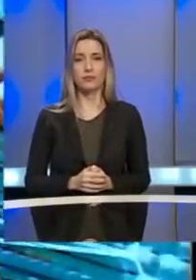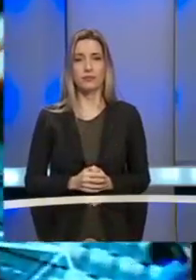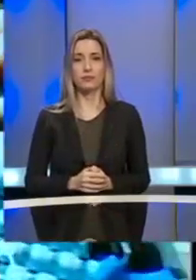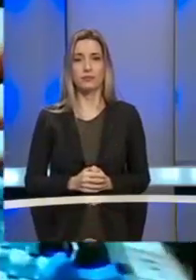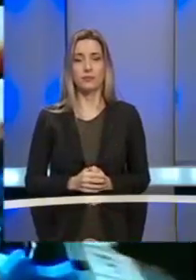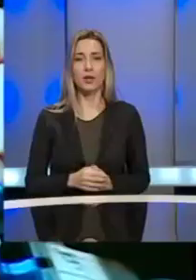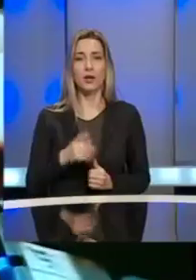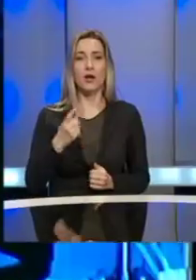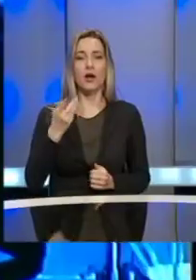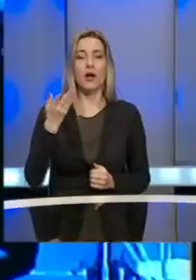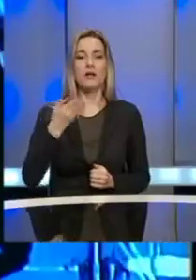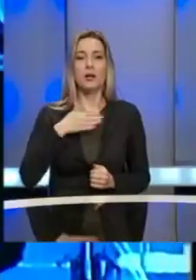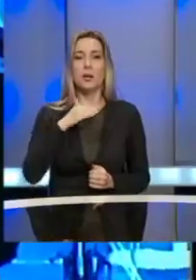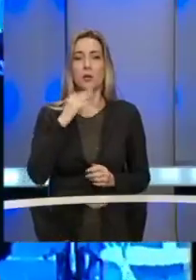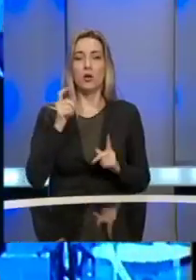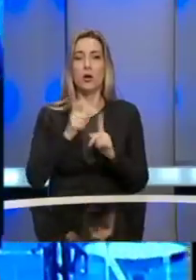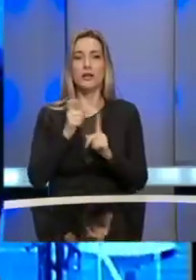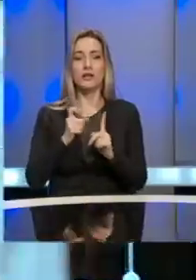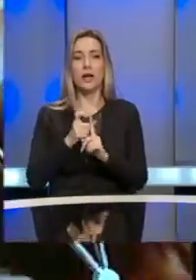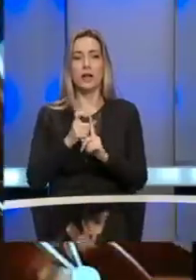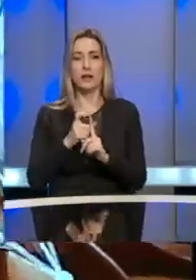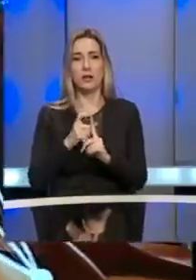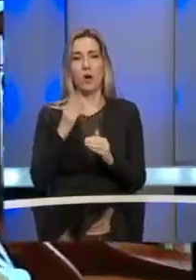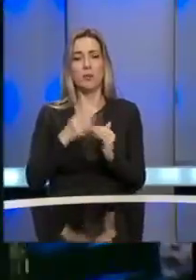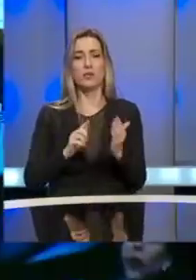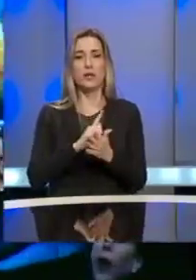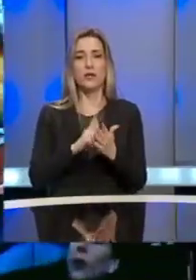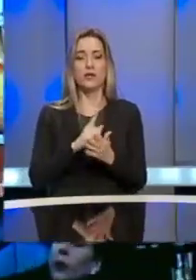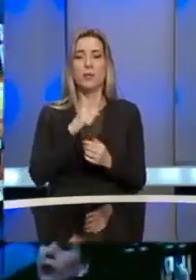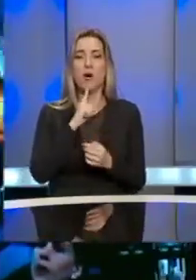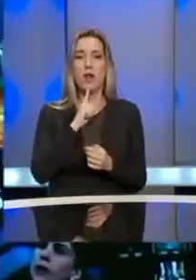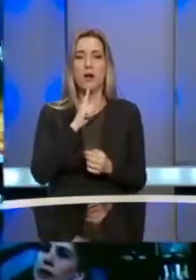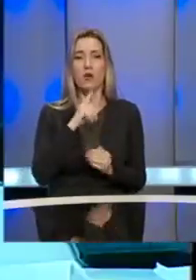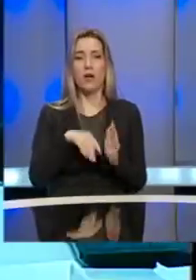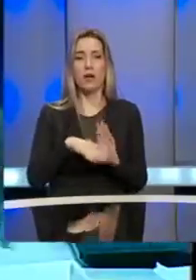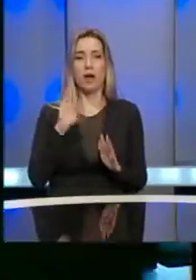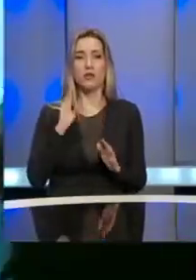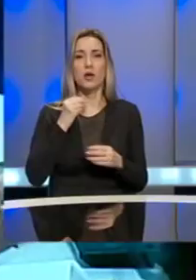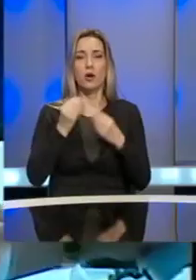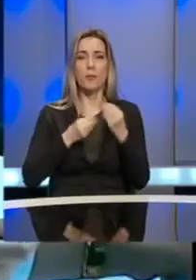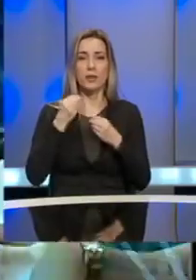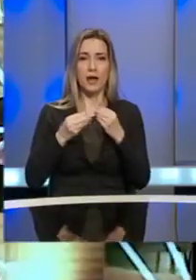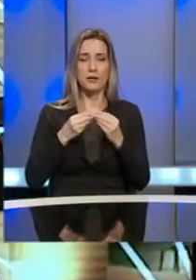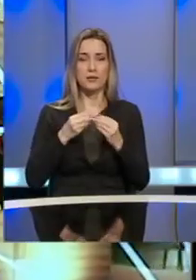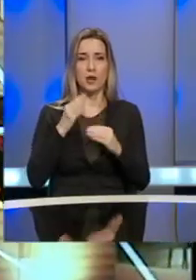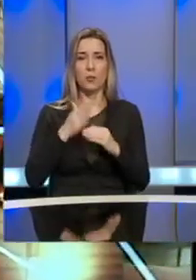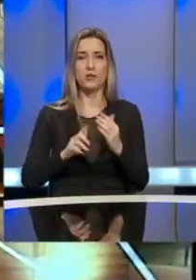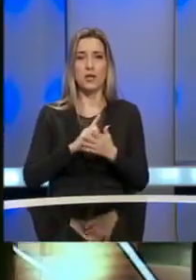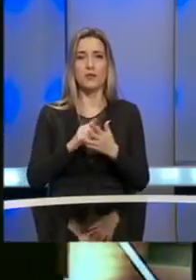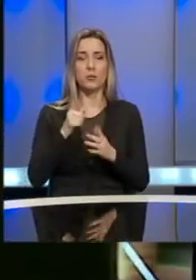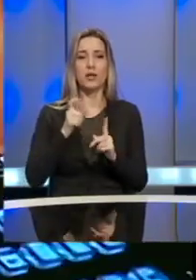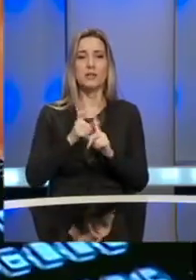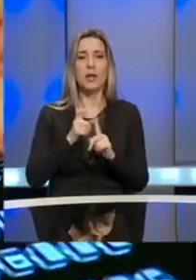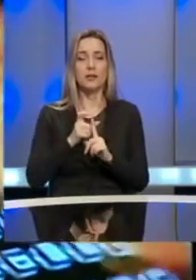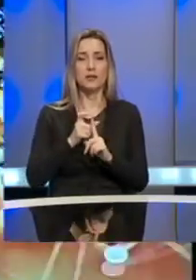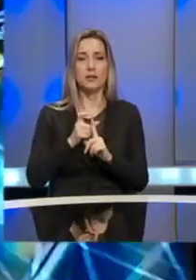izašao sa mnogo inicijativa u posljednje vrijeme. Ona koja je najviše komentarisana u posljednje vrijeme je inicijativa